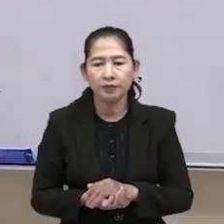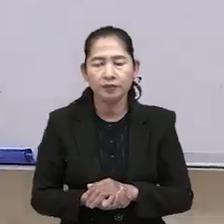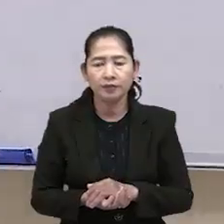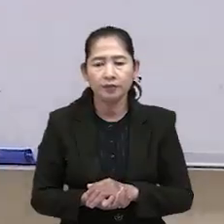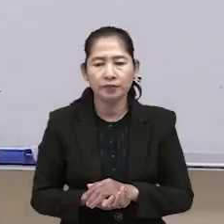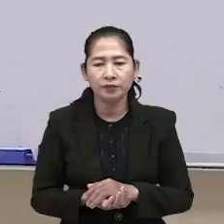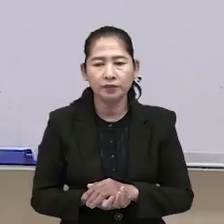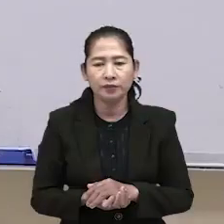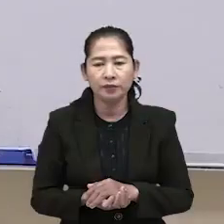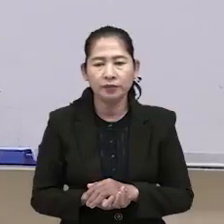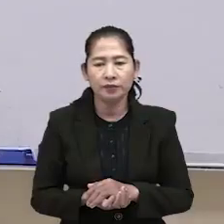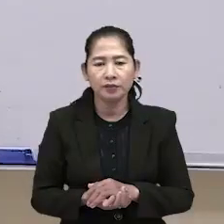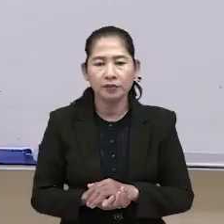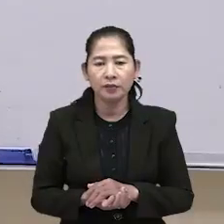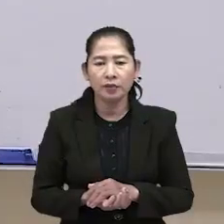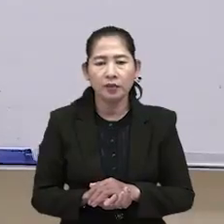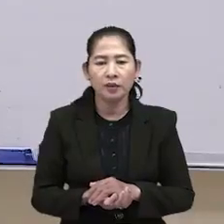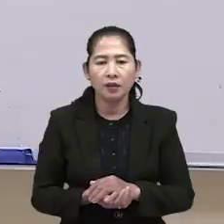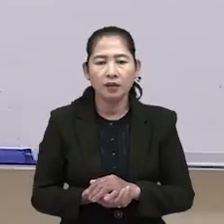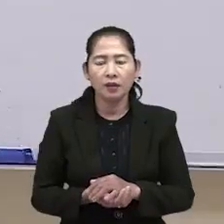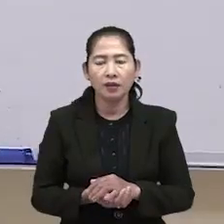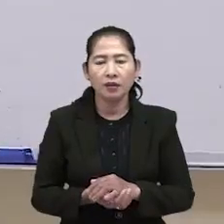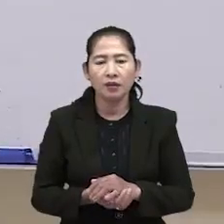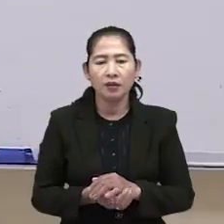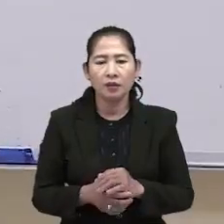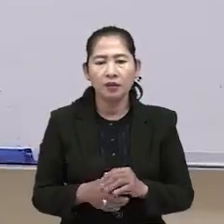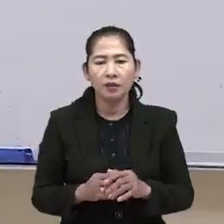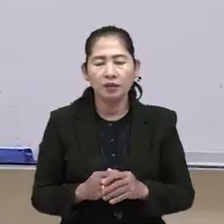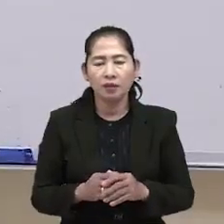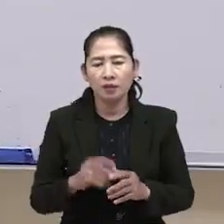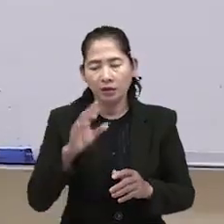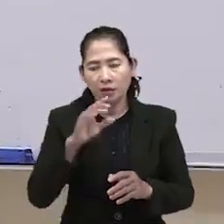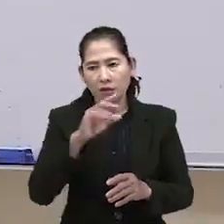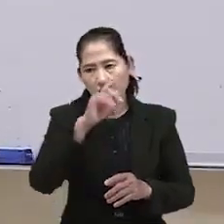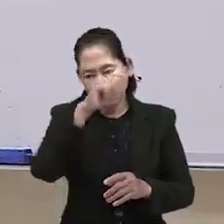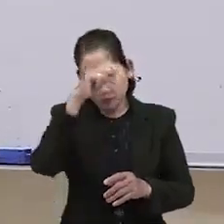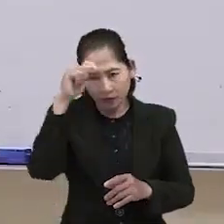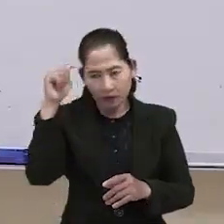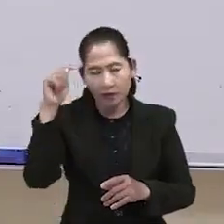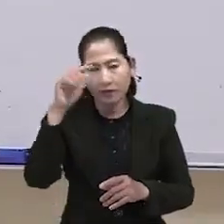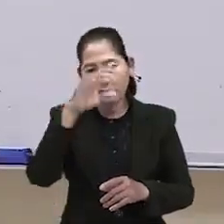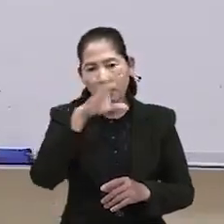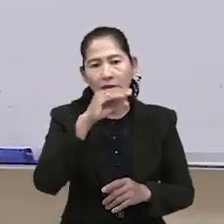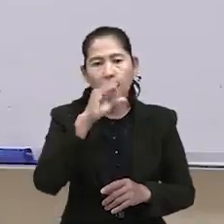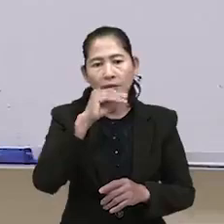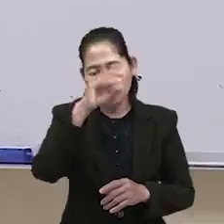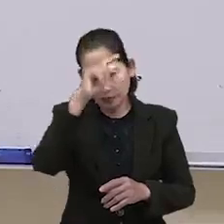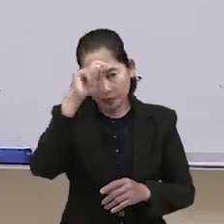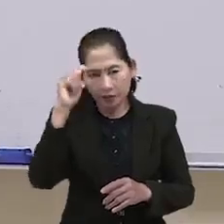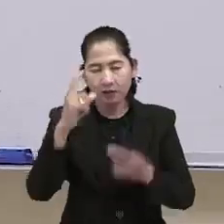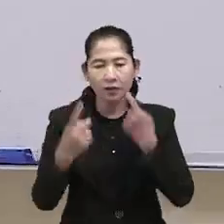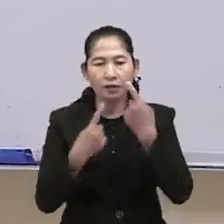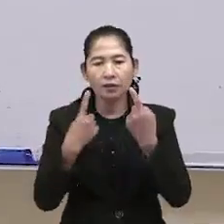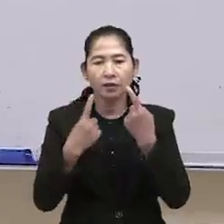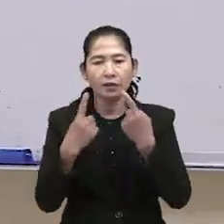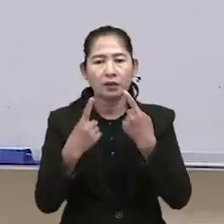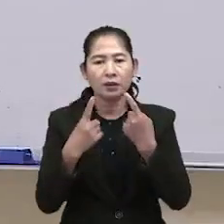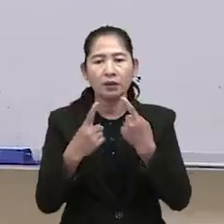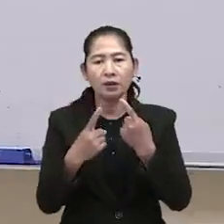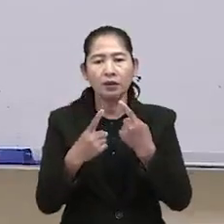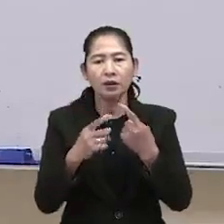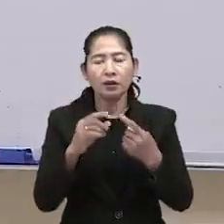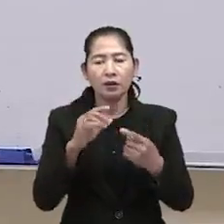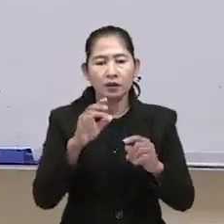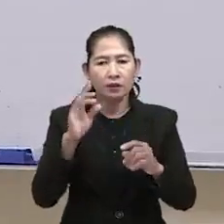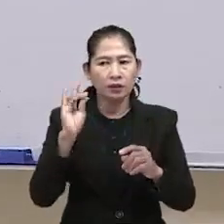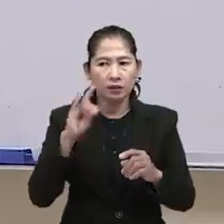ចាបន្តទៀតកូនទាំងអស់គ្នាដូចជាអ្នកគ្រូប្រាប់កូននិទានរឿងក្នុងម៉ោងសន្តានាអញ្ចឹងគឺដូចជារឿងសត្